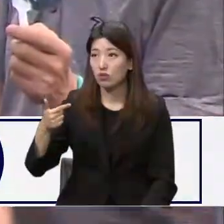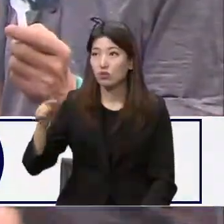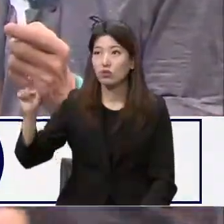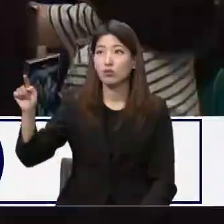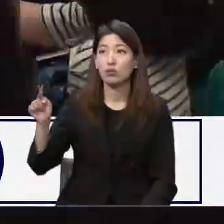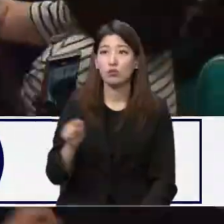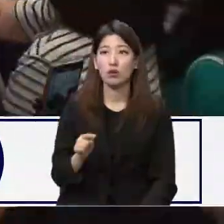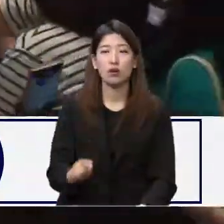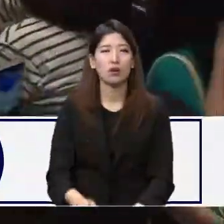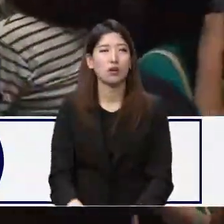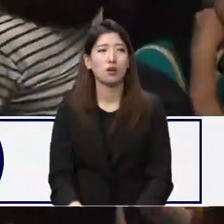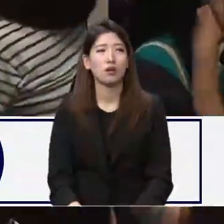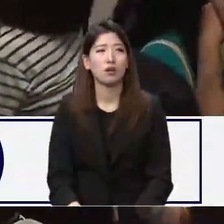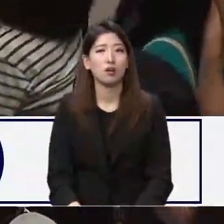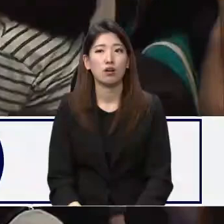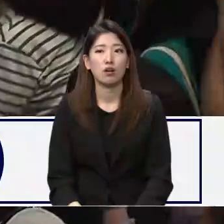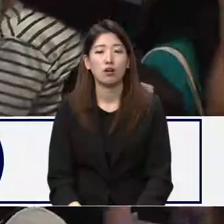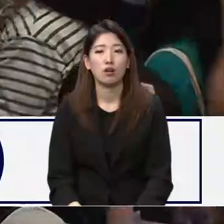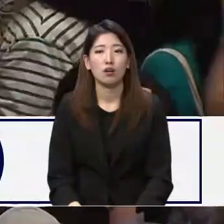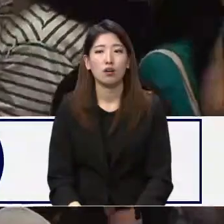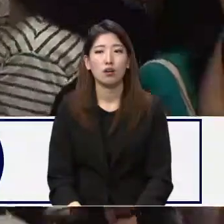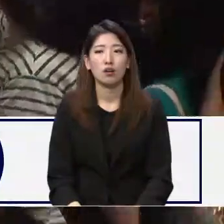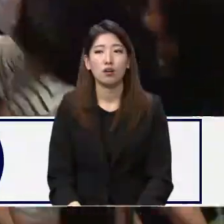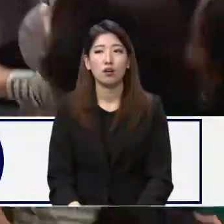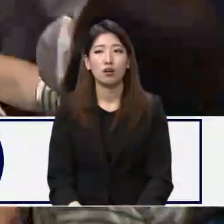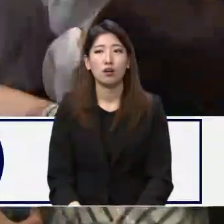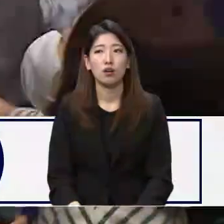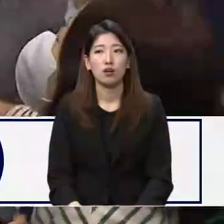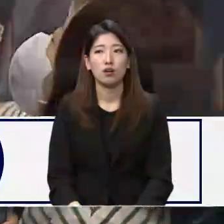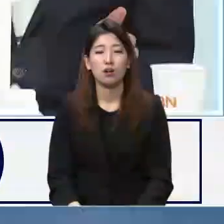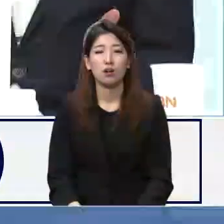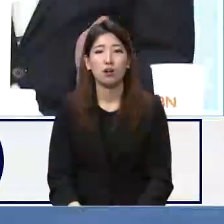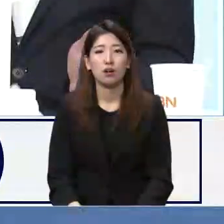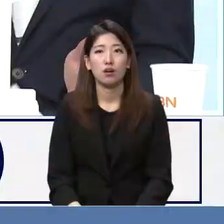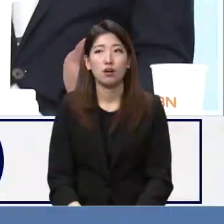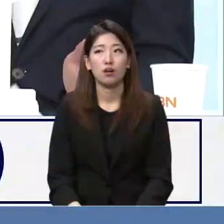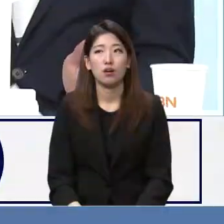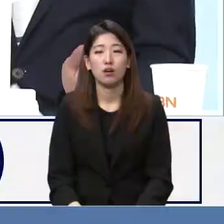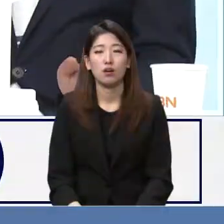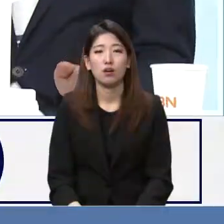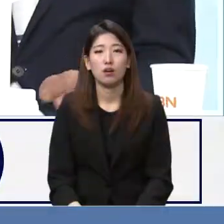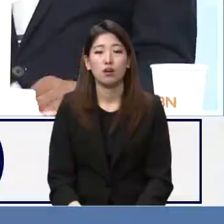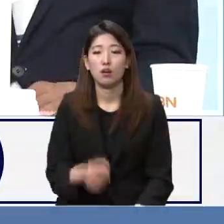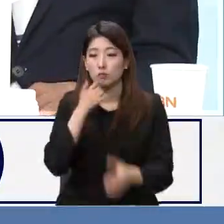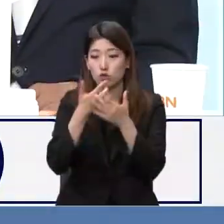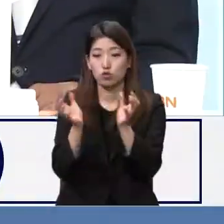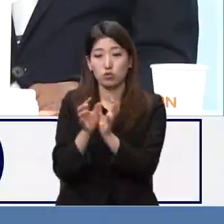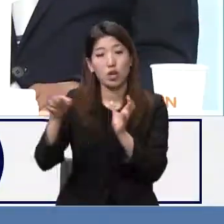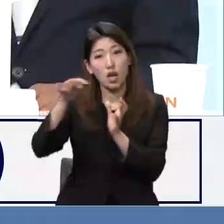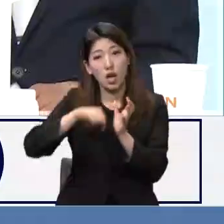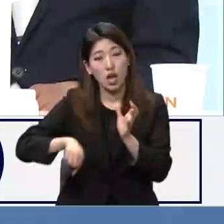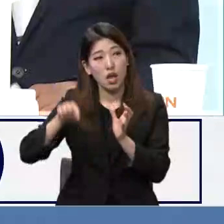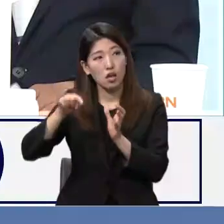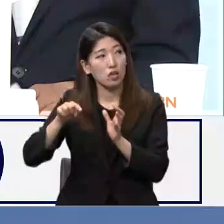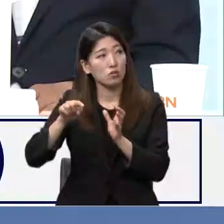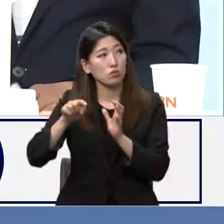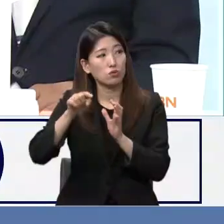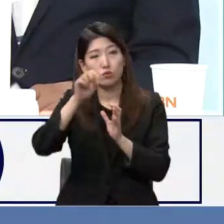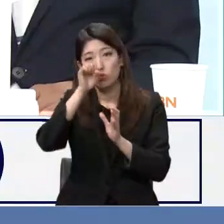예를 들면 미국의 민주당 같은 경우라도 굉장히 다양한 계파들이 있습니다 정식 견해도 굉장히